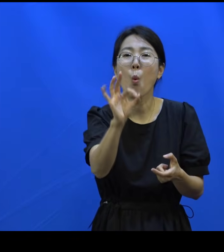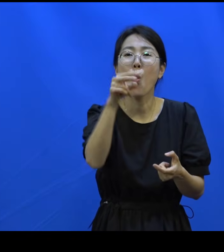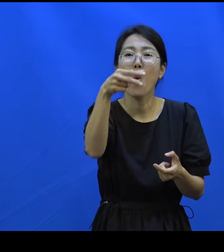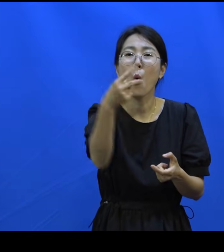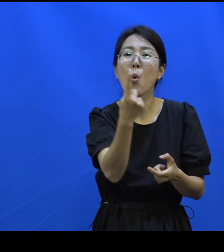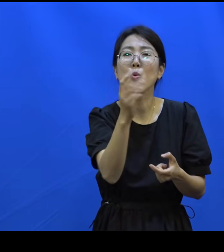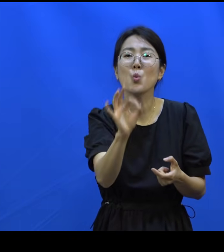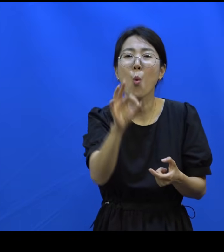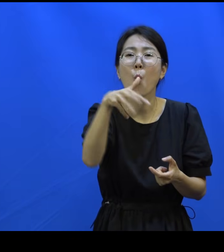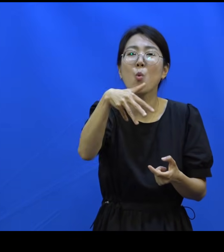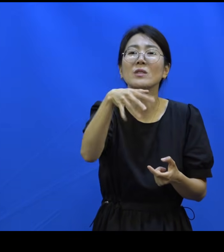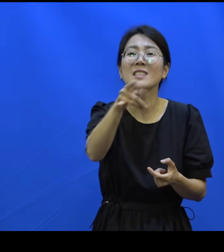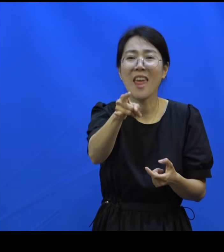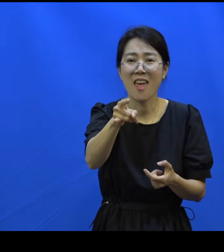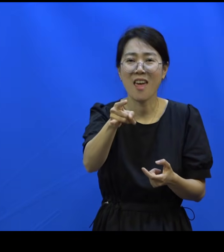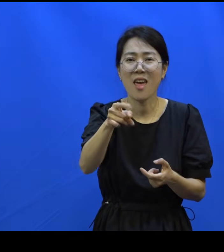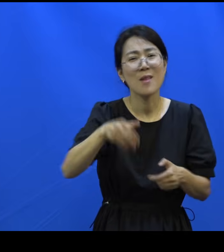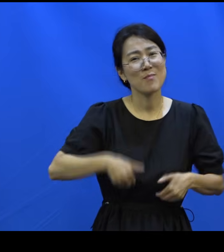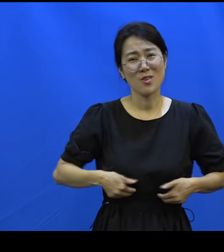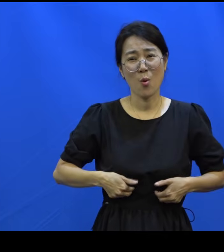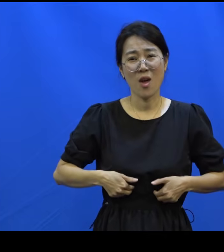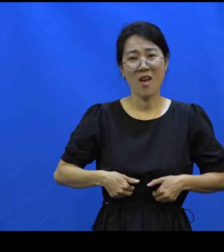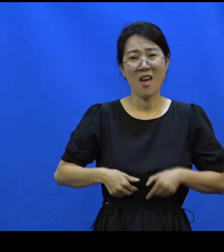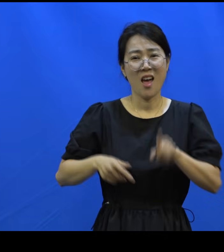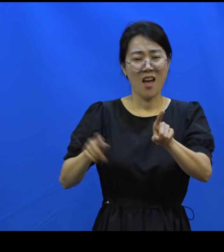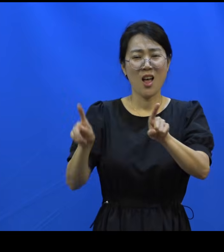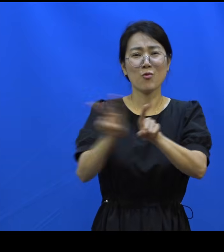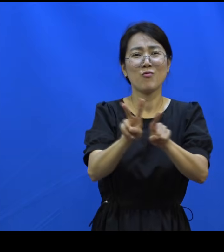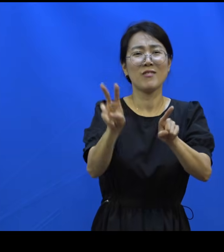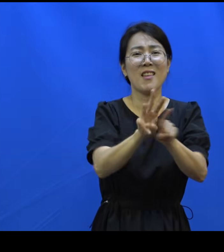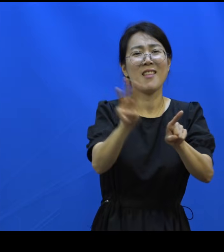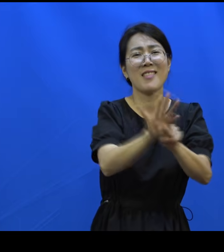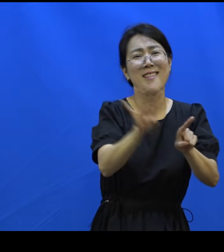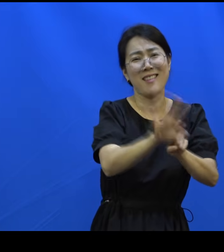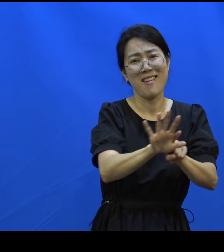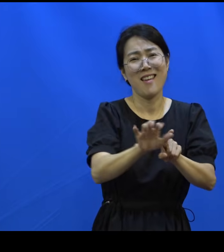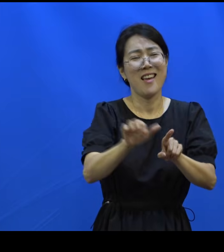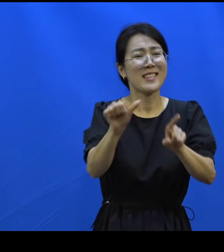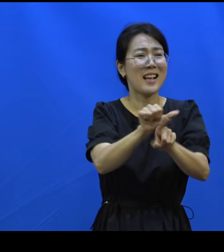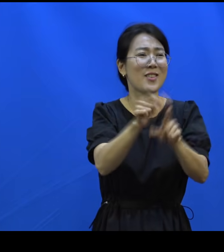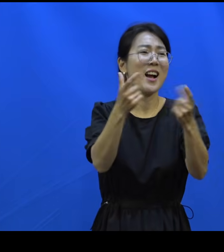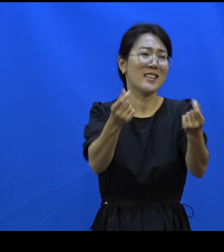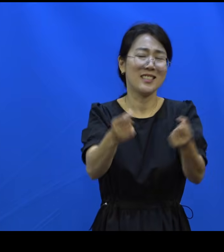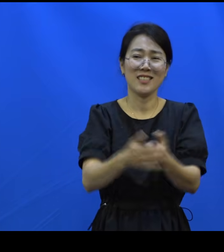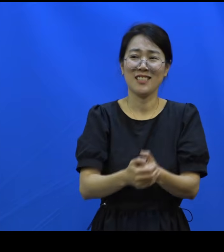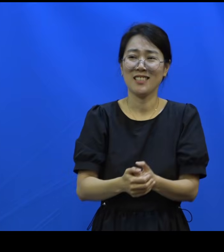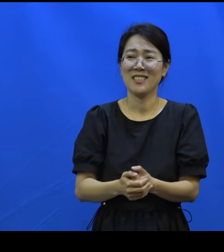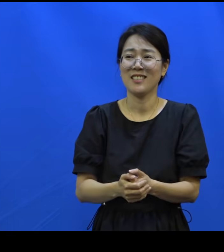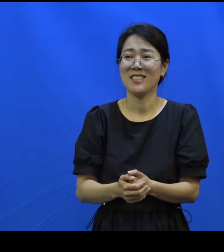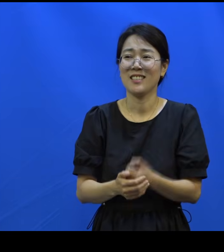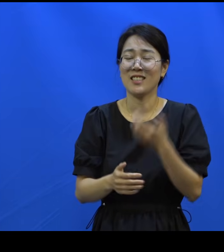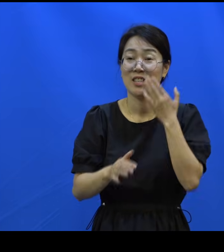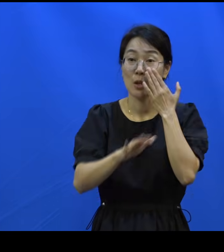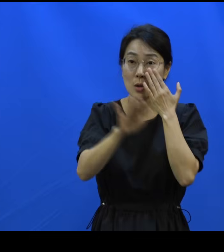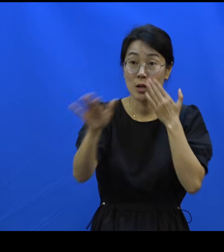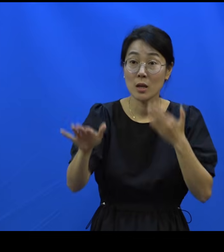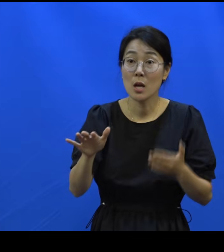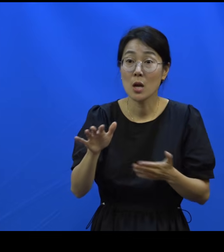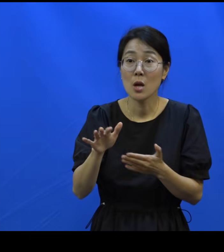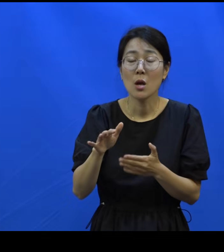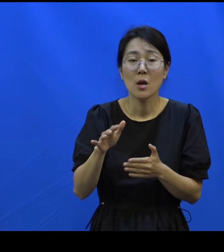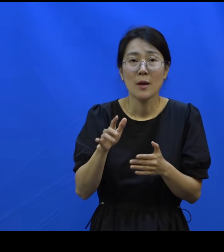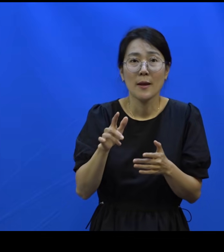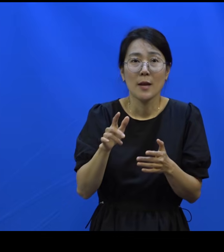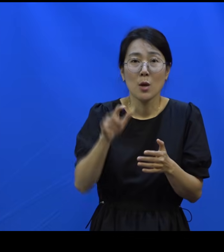산상수훈은 공동체적 개념으로 이해해야 됩니다. 그래서 6장에 가면 주기도문도 나오지만, 주기도문을 여러분, 기도는 개인의 기도가 아니에요.